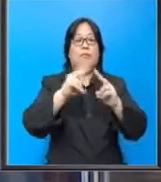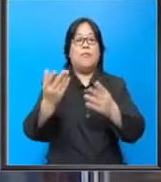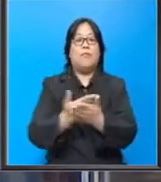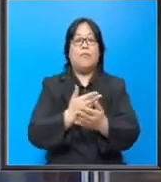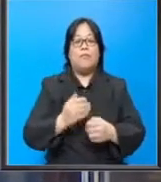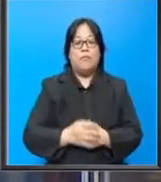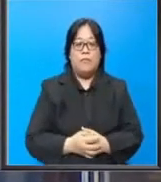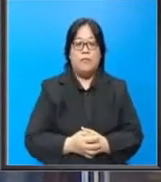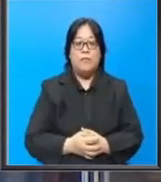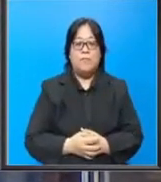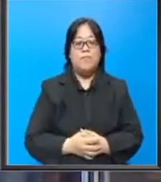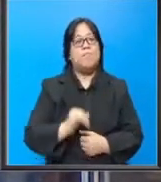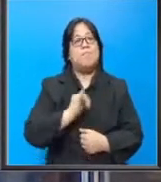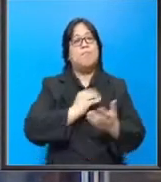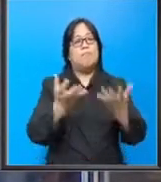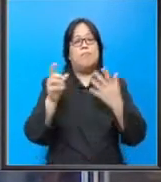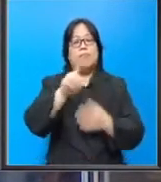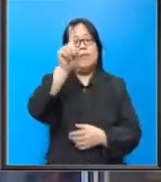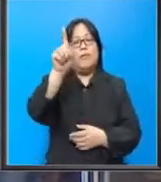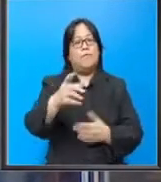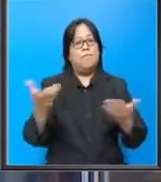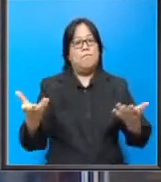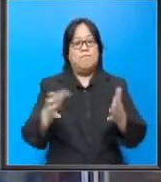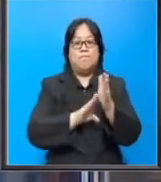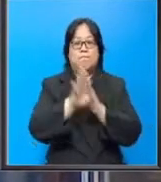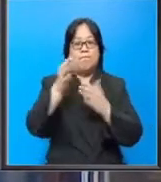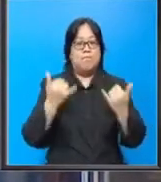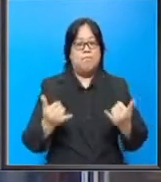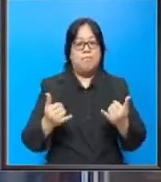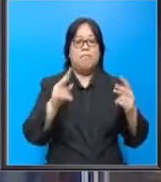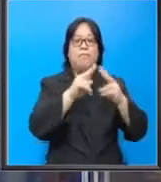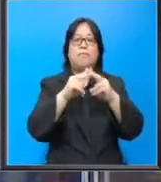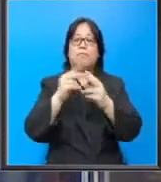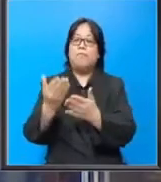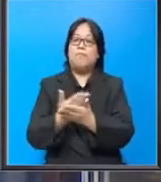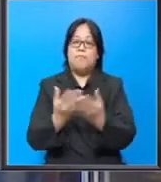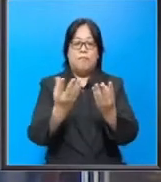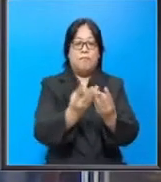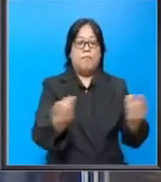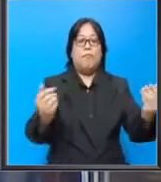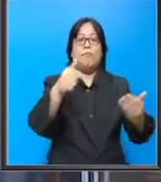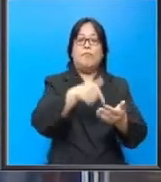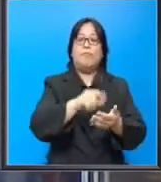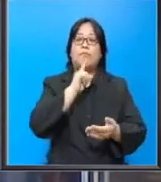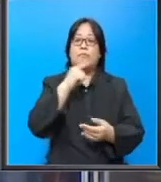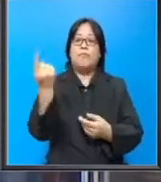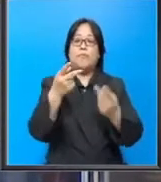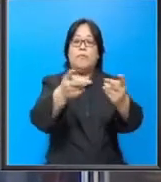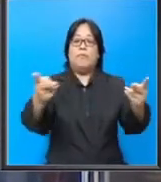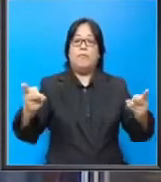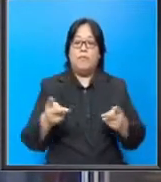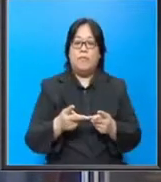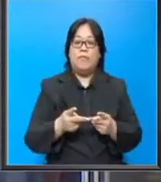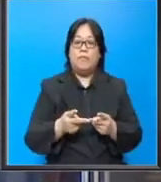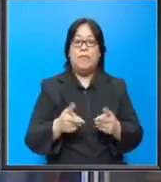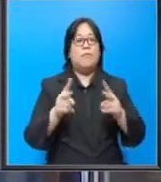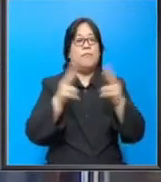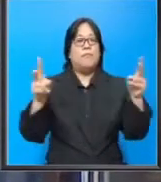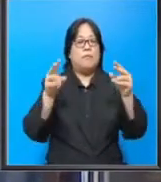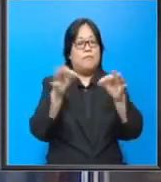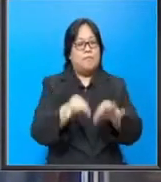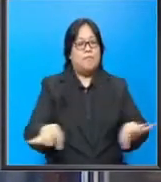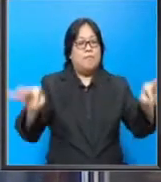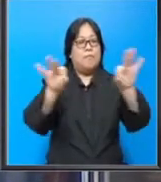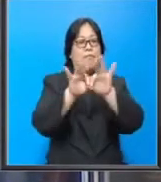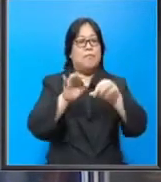Kampung Baru saya ingin bertanya kan tentang perkembangan terkini Kampung Baru tanah Kampung Baru ini merupakan kau empat kawasan paling